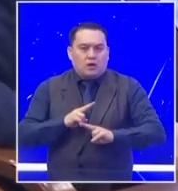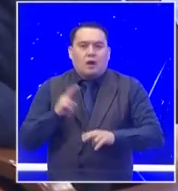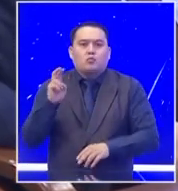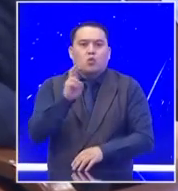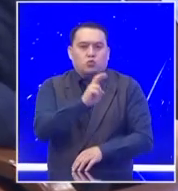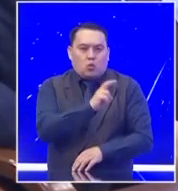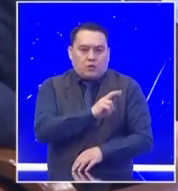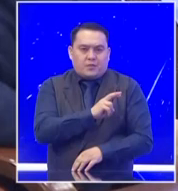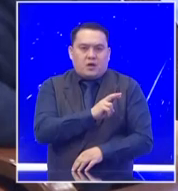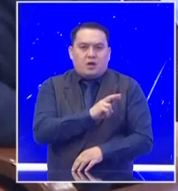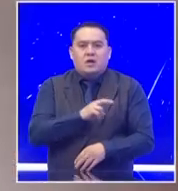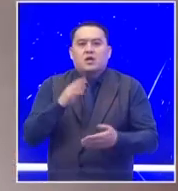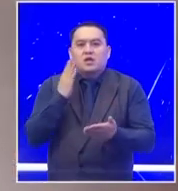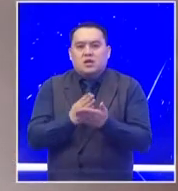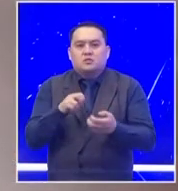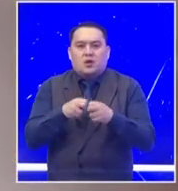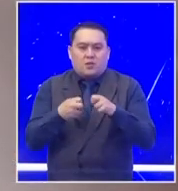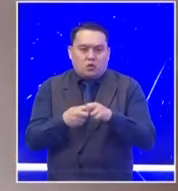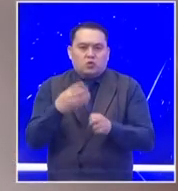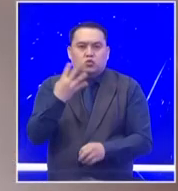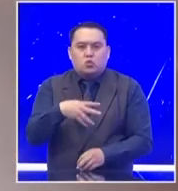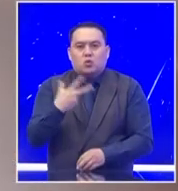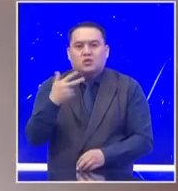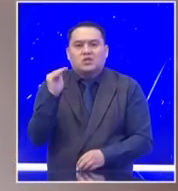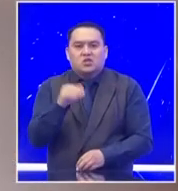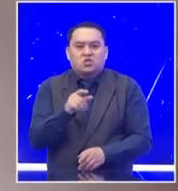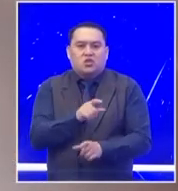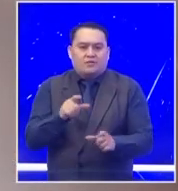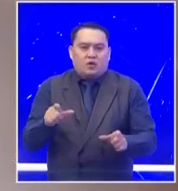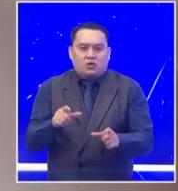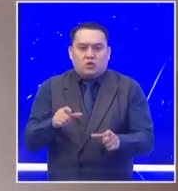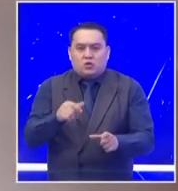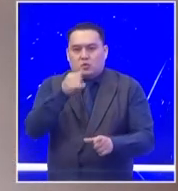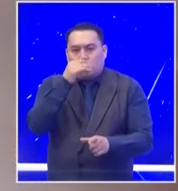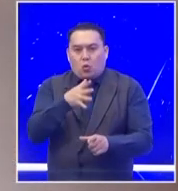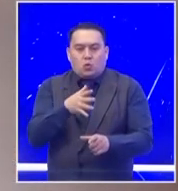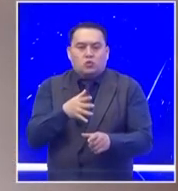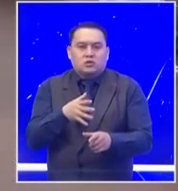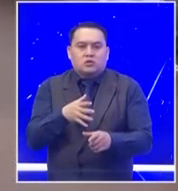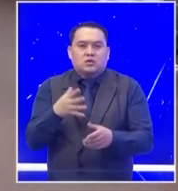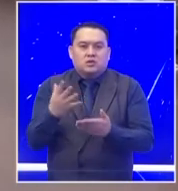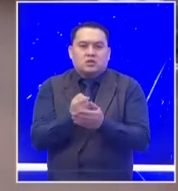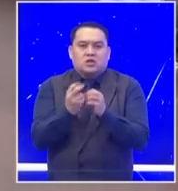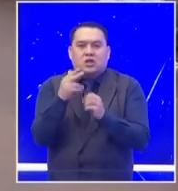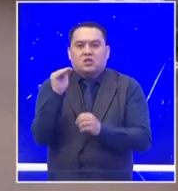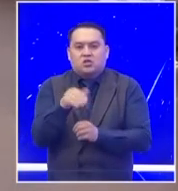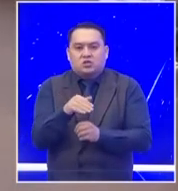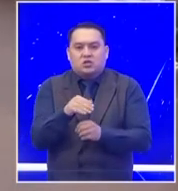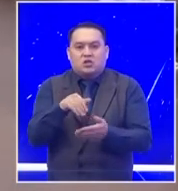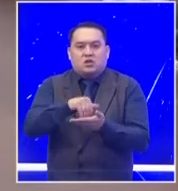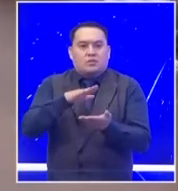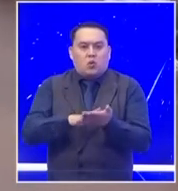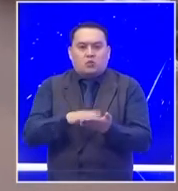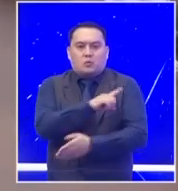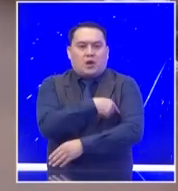подворовые обходы. Однако есть и проблемные стороны. 43 тысячи человек до сих пор не актуализированы, еще 13 тысяч не прикреплены